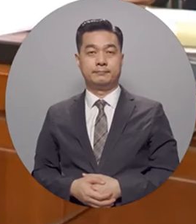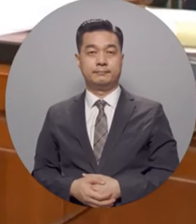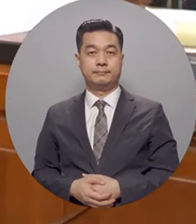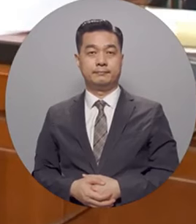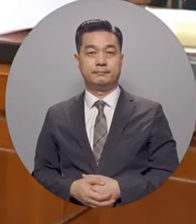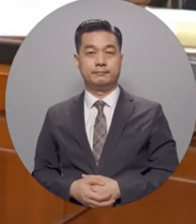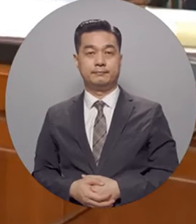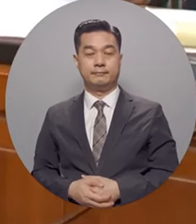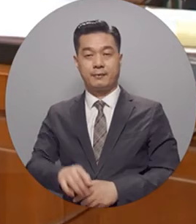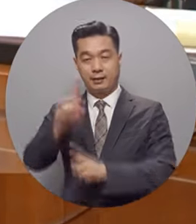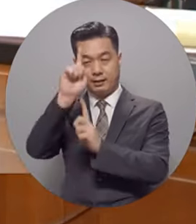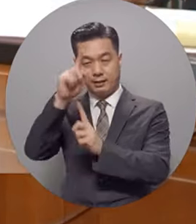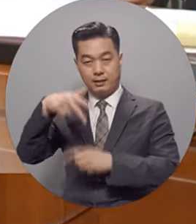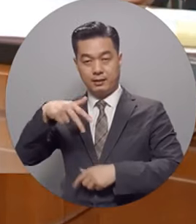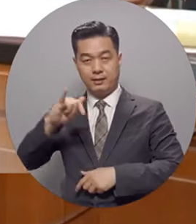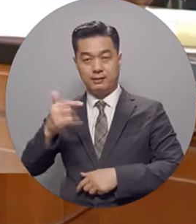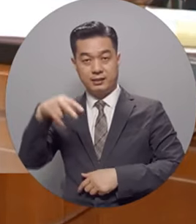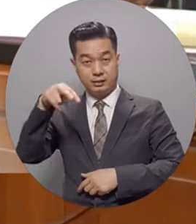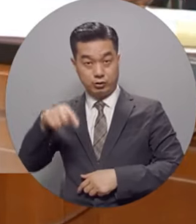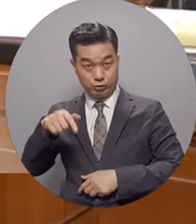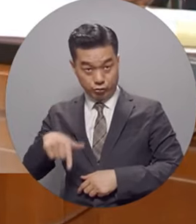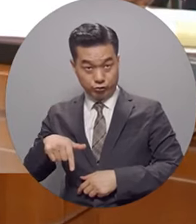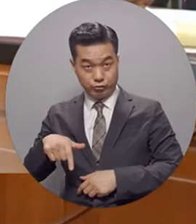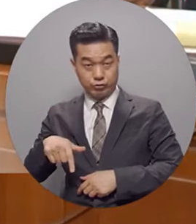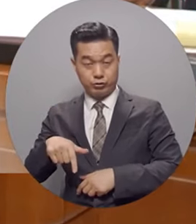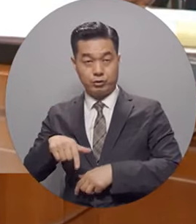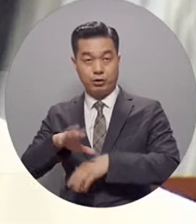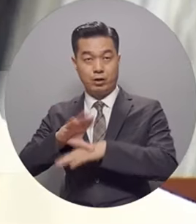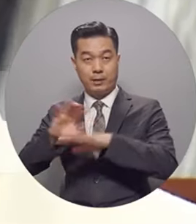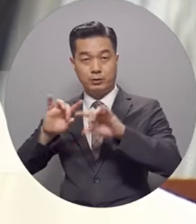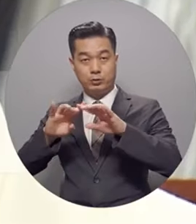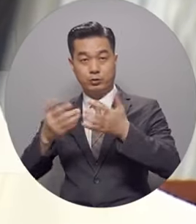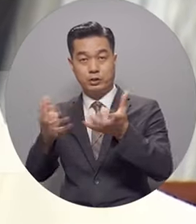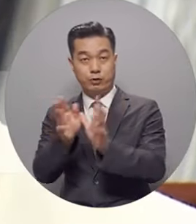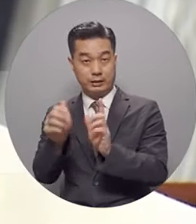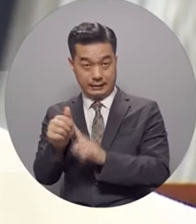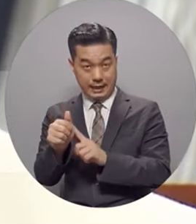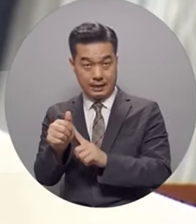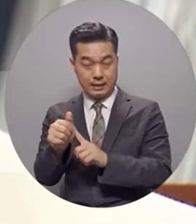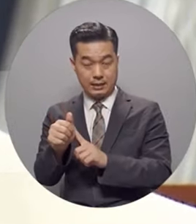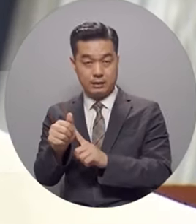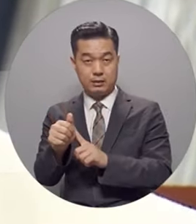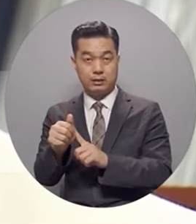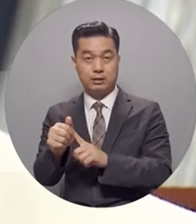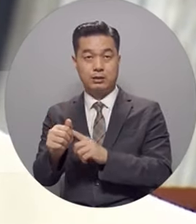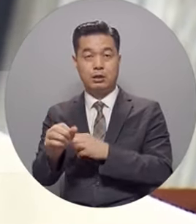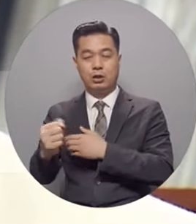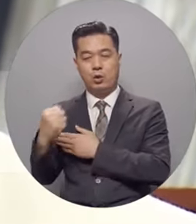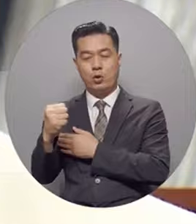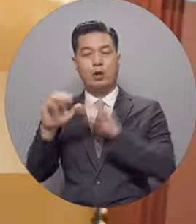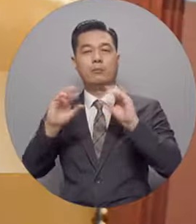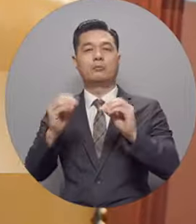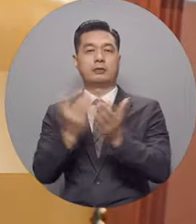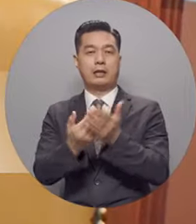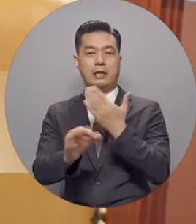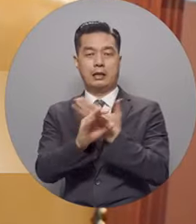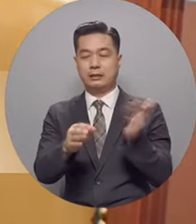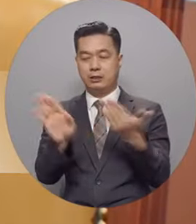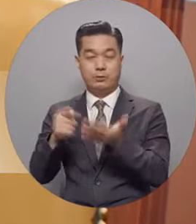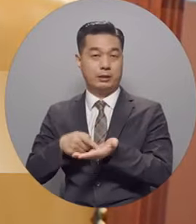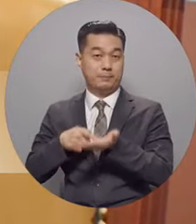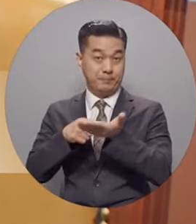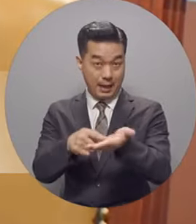이진숙 방송통신위원장이 헌법 재판소법 23조 1항의 효력을 멈춰 달라며 낸 가처분 신청을